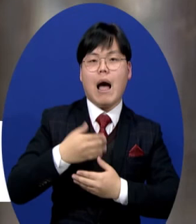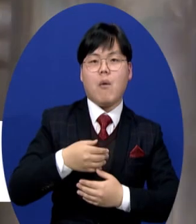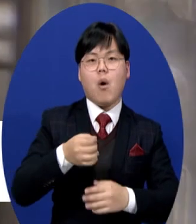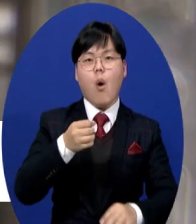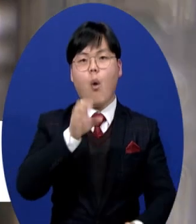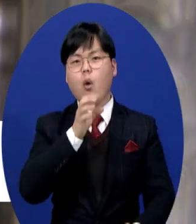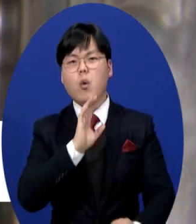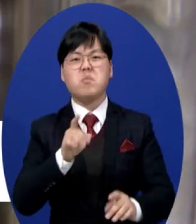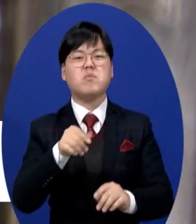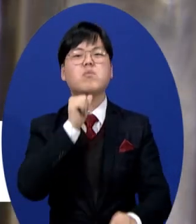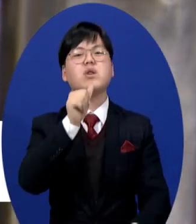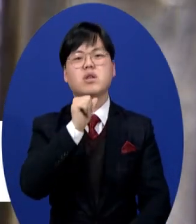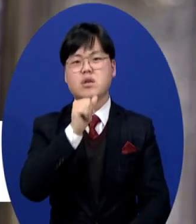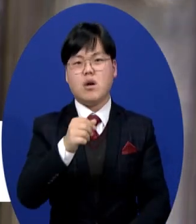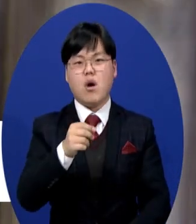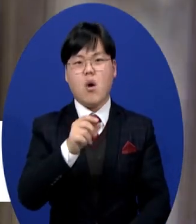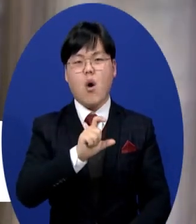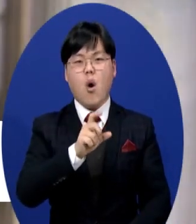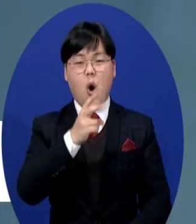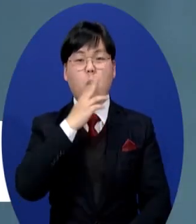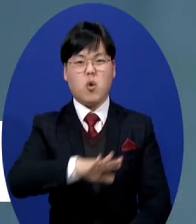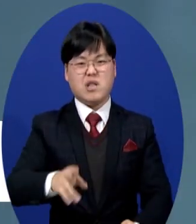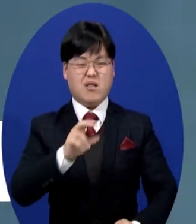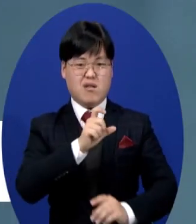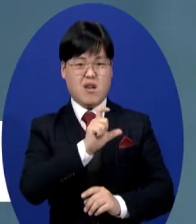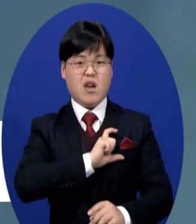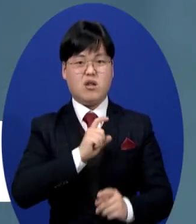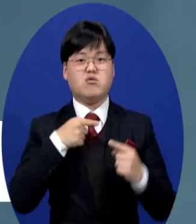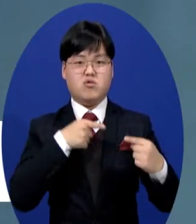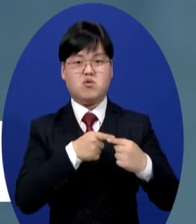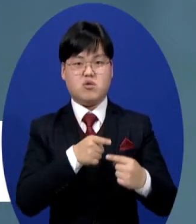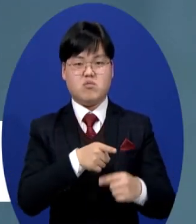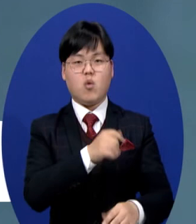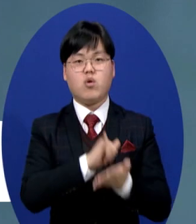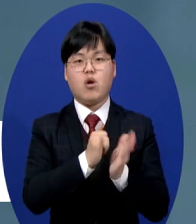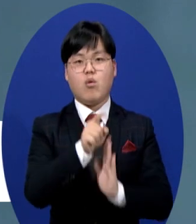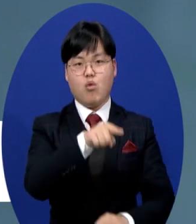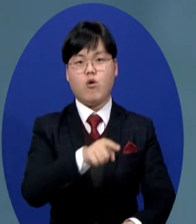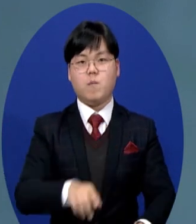хэрэглэж, энэ нь эргээд хүүхдийн эрхийг зөрчгөд нөлөөлөх үүднээс энэ сурвалжлагыг бэлтгэлээ.